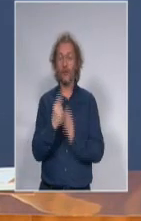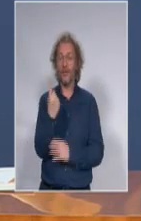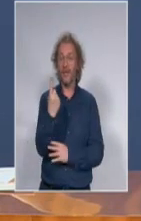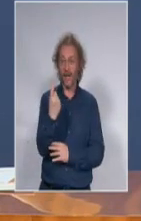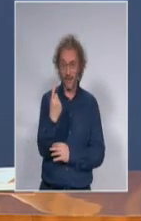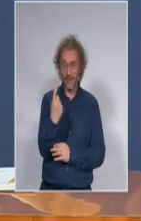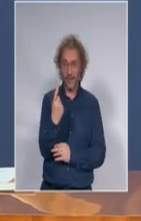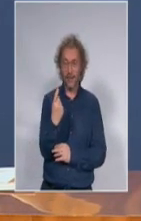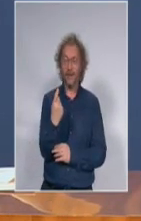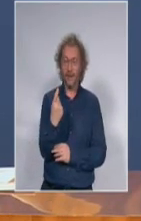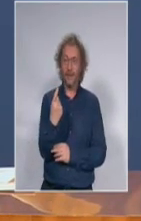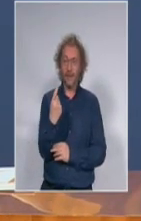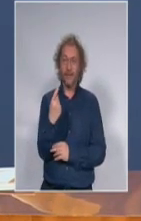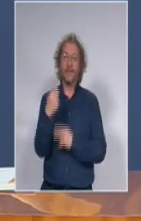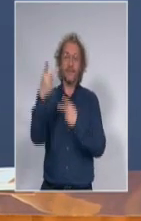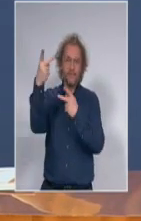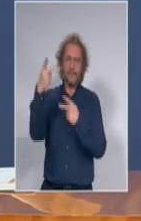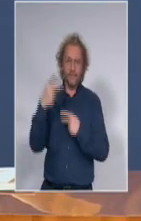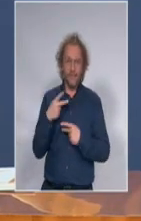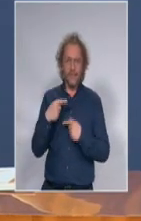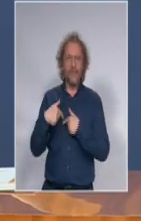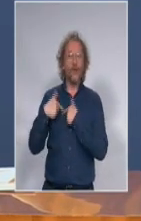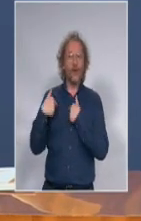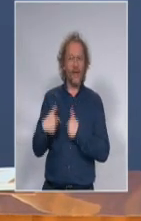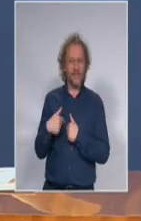donacija naše kineske braće.